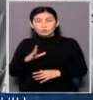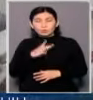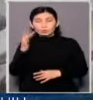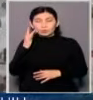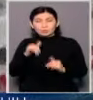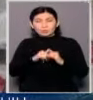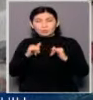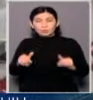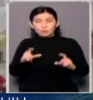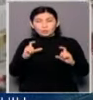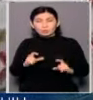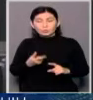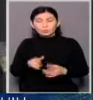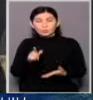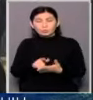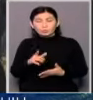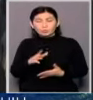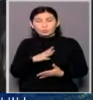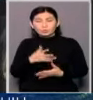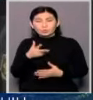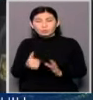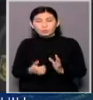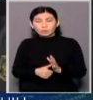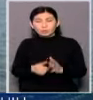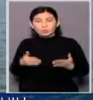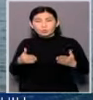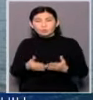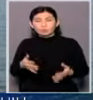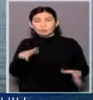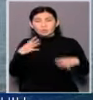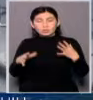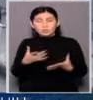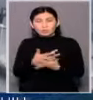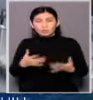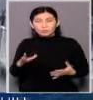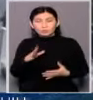үнемі жетілдіріп отырады. Осы мақсатта олар 3600 кеме жаттығуы мен түрлі